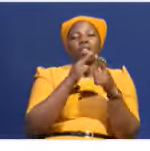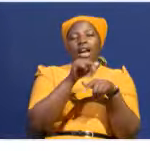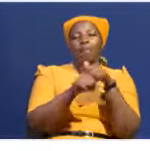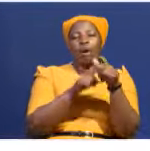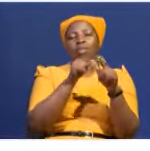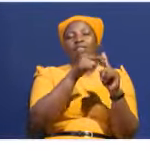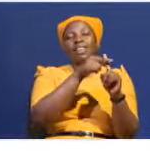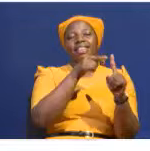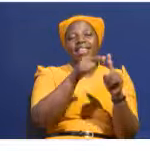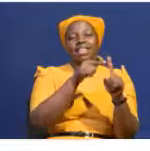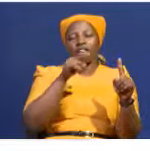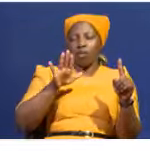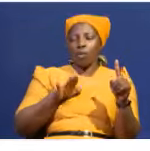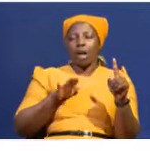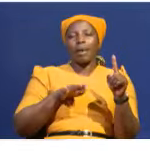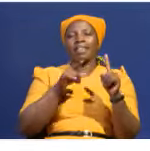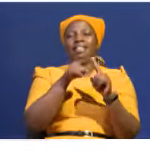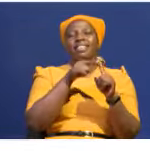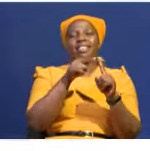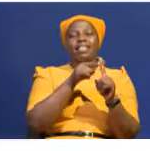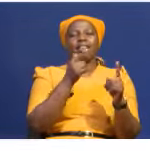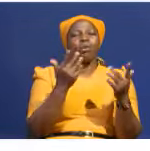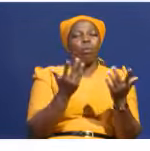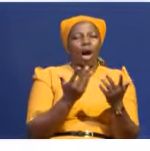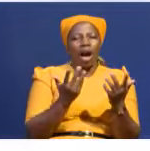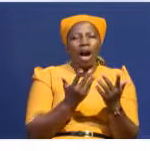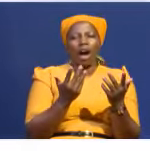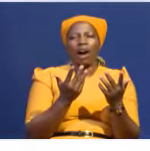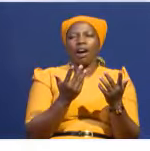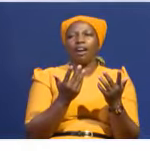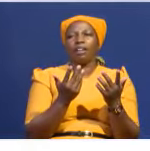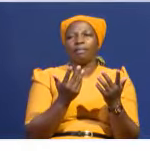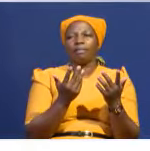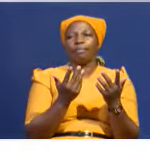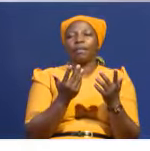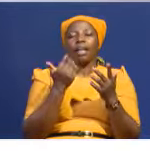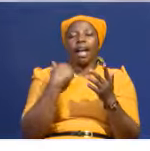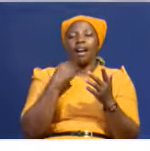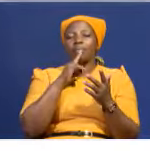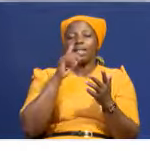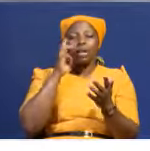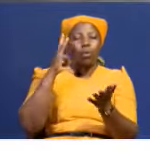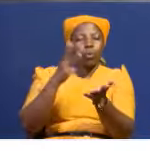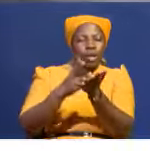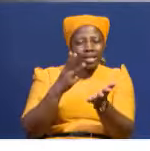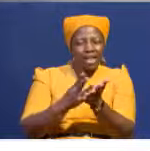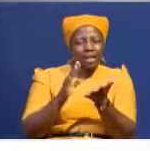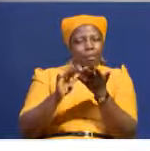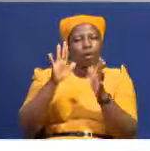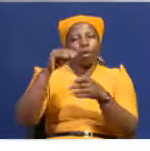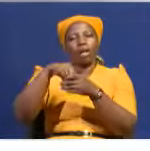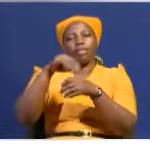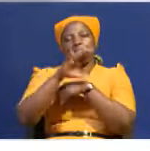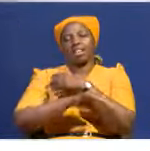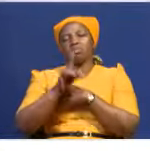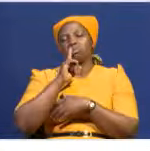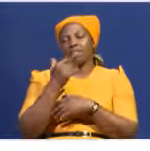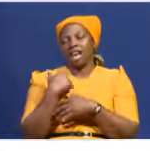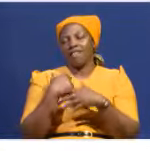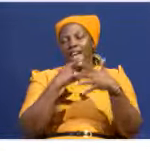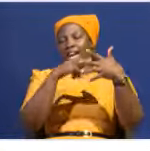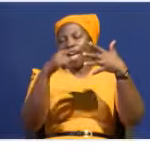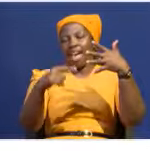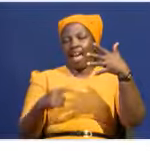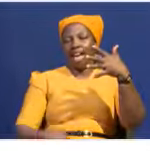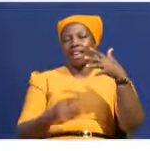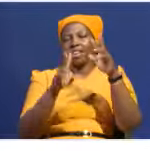na mauaji ya wanawake ambavyo visa vyake vimeweza kushuhudiwa kwa wingi sana humu nchini. Kwa hivyo kuna masuala mengi ambayo Wakenya